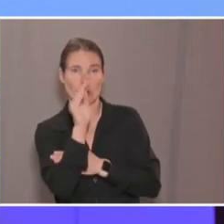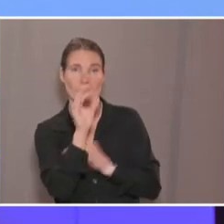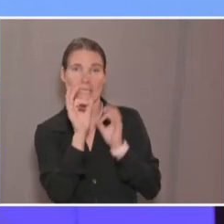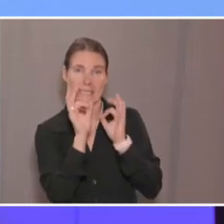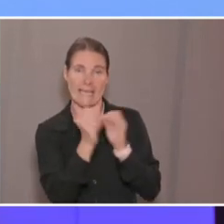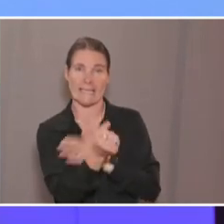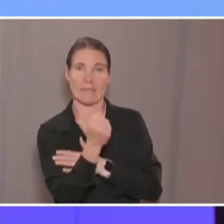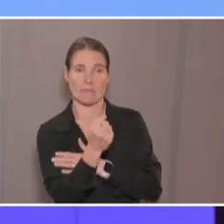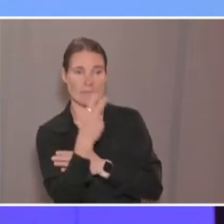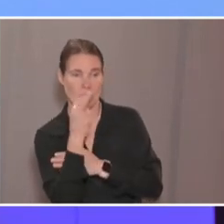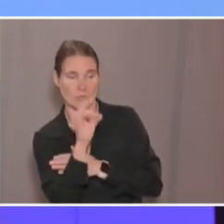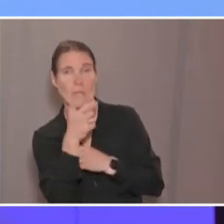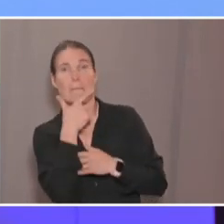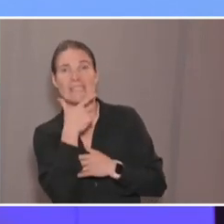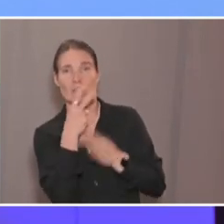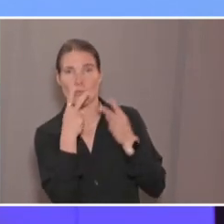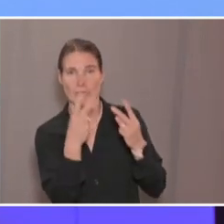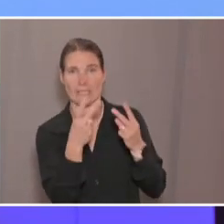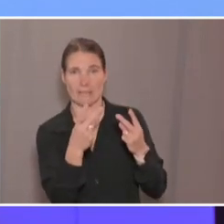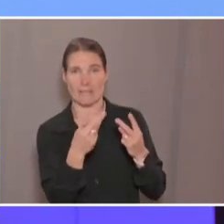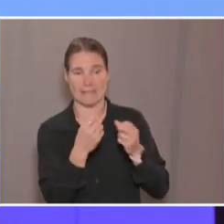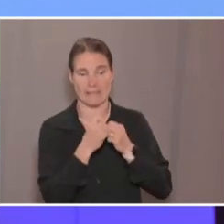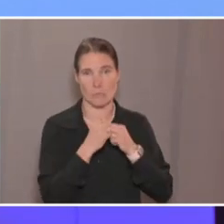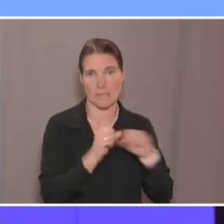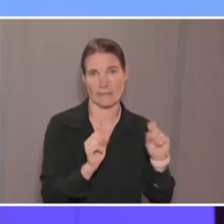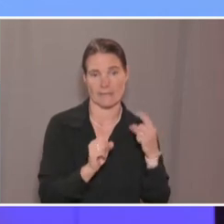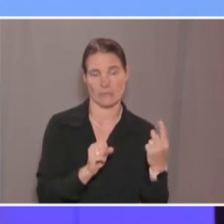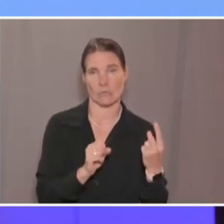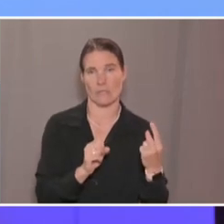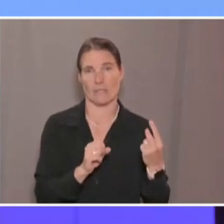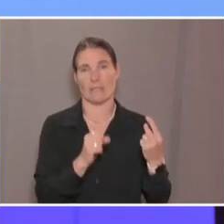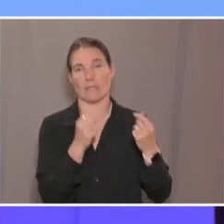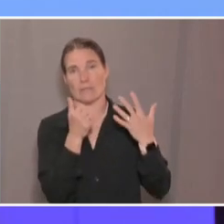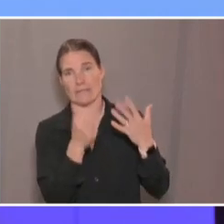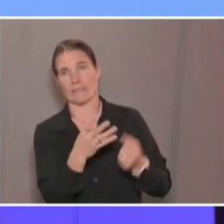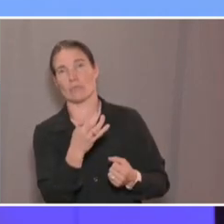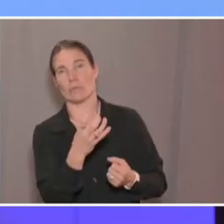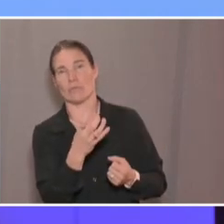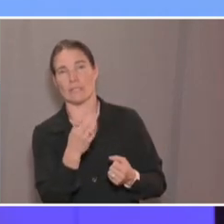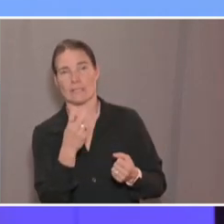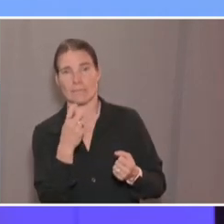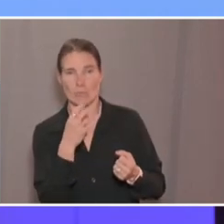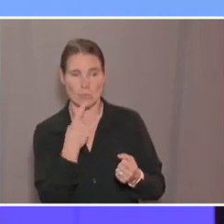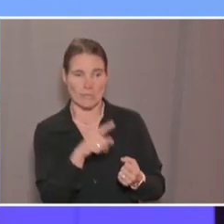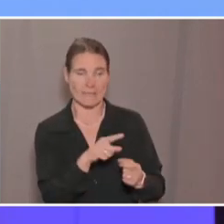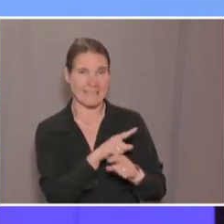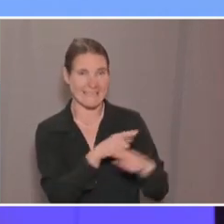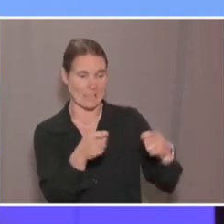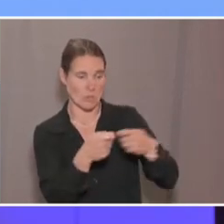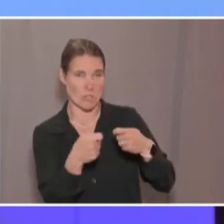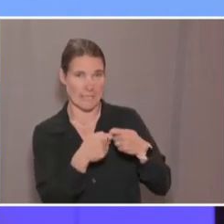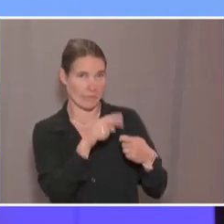wichtiger. Bevorzugt zugelassen wurden ab 1946 jene, die nie Kontakt zu